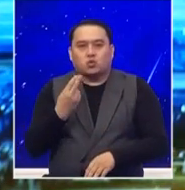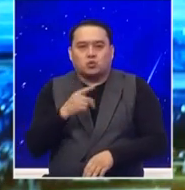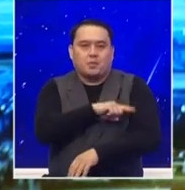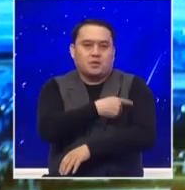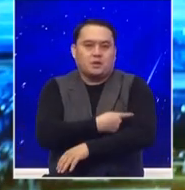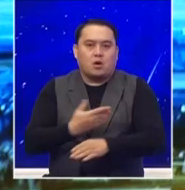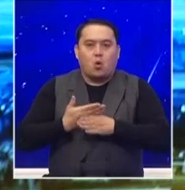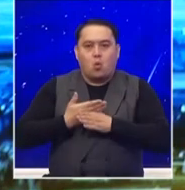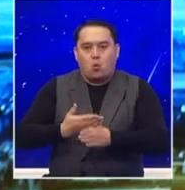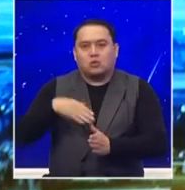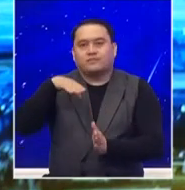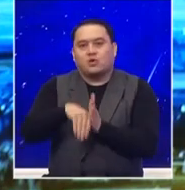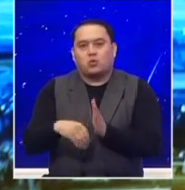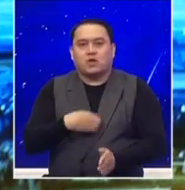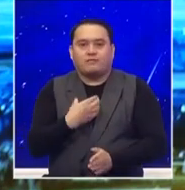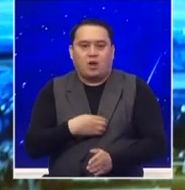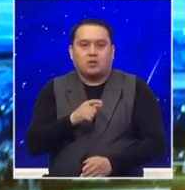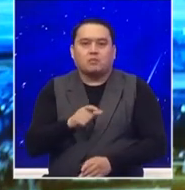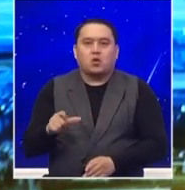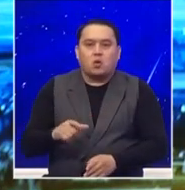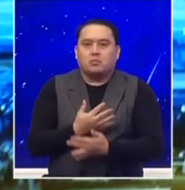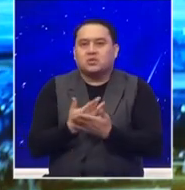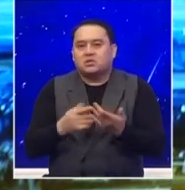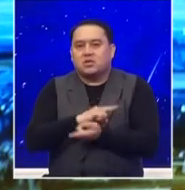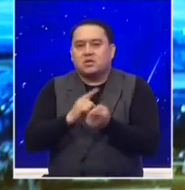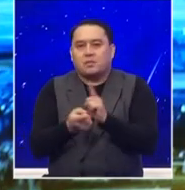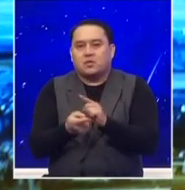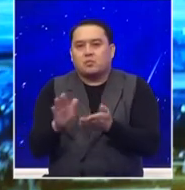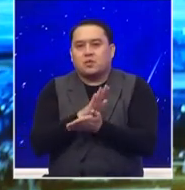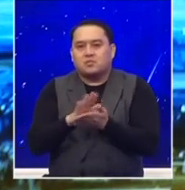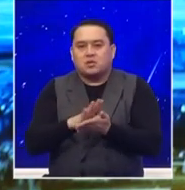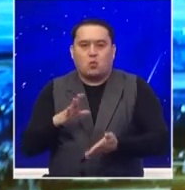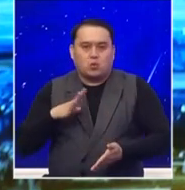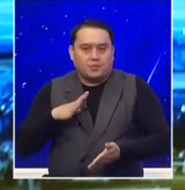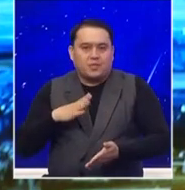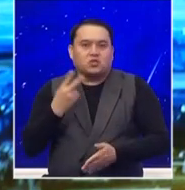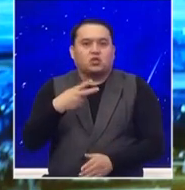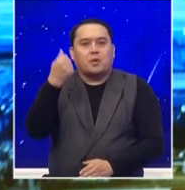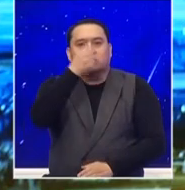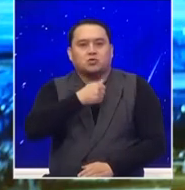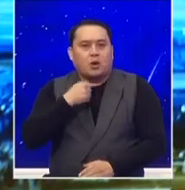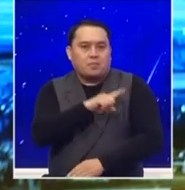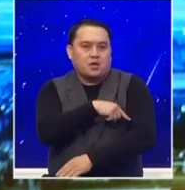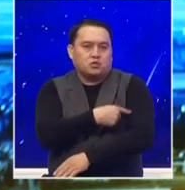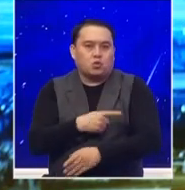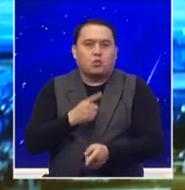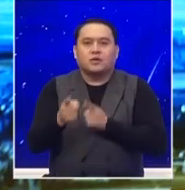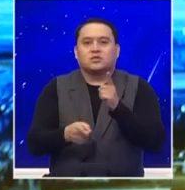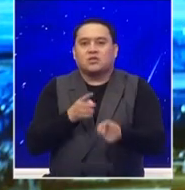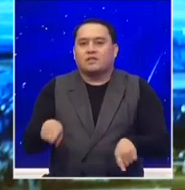медициналық сақтандыру енгізілуіне байланысты азаматтар үшін бірқатар қызмет тегін болды. Мәселен, 2020 жылы медициналық